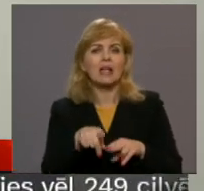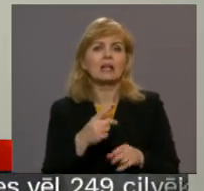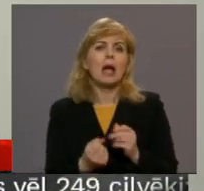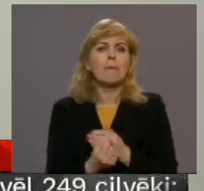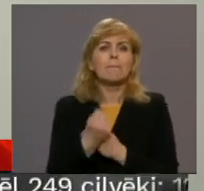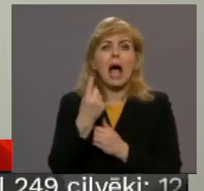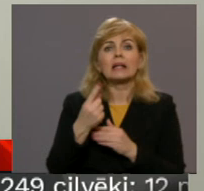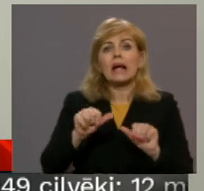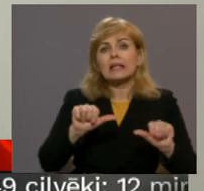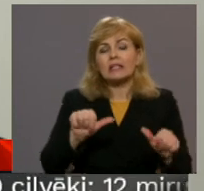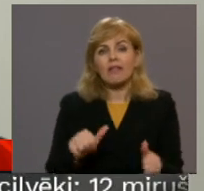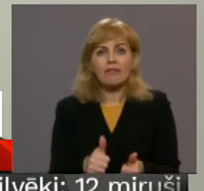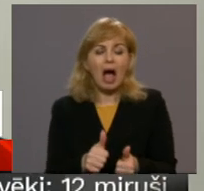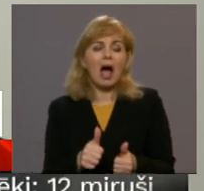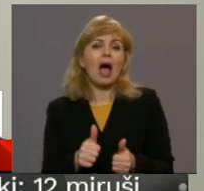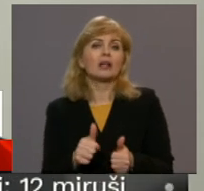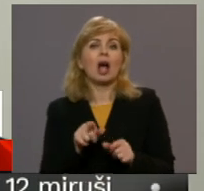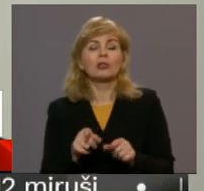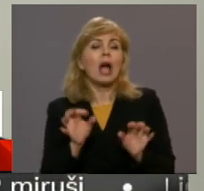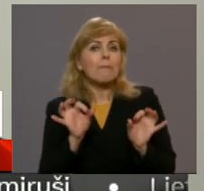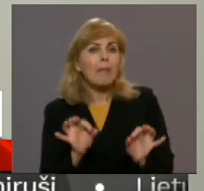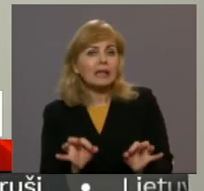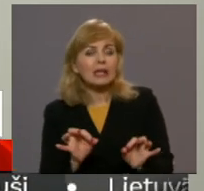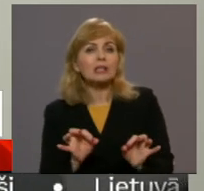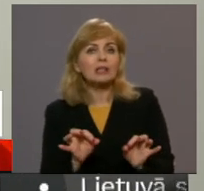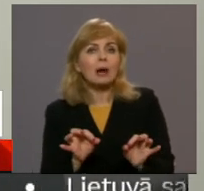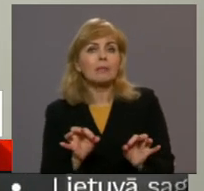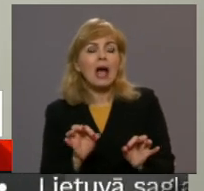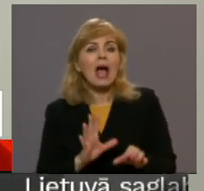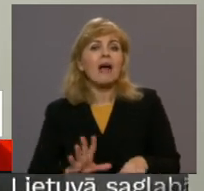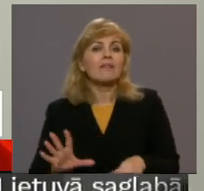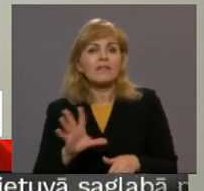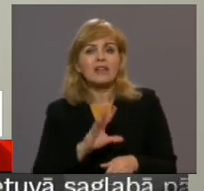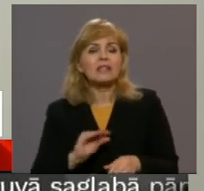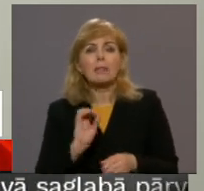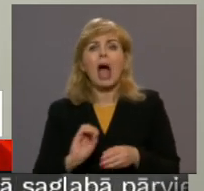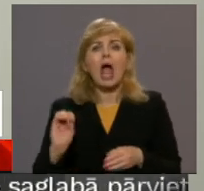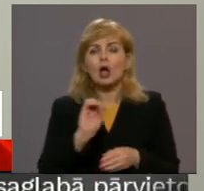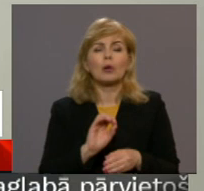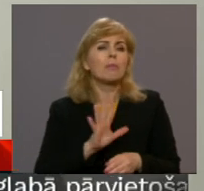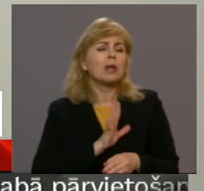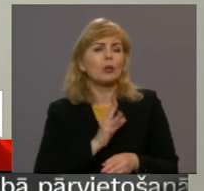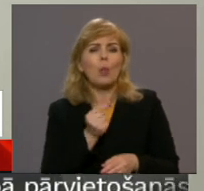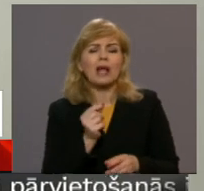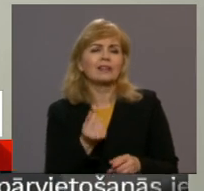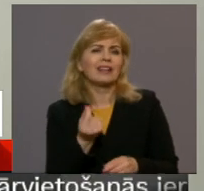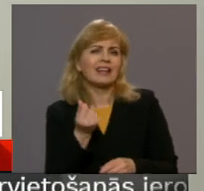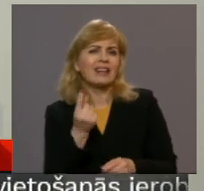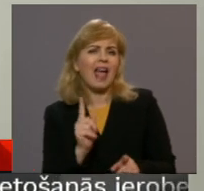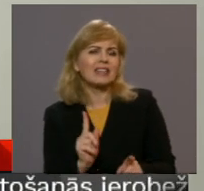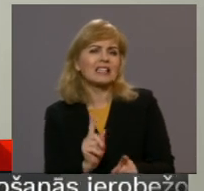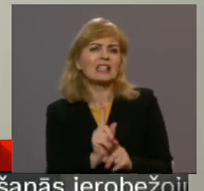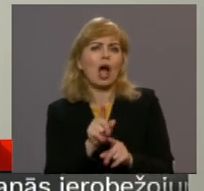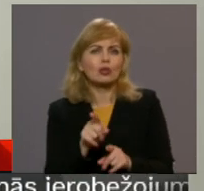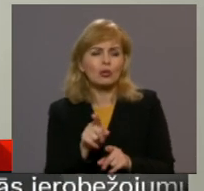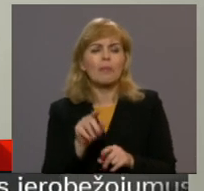tāds variants, kurš patiesībā vispār Eiropā līdz šim bija reti sastopams, tā ir tā saucamā